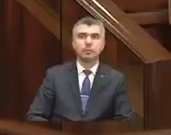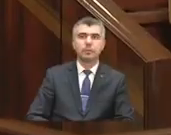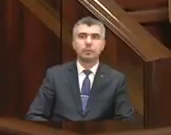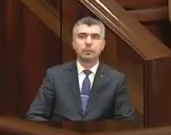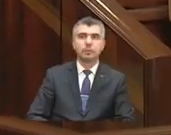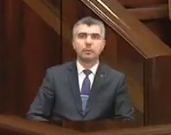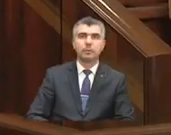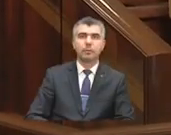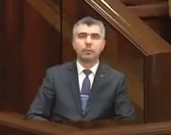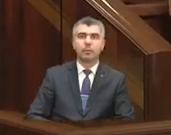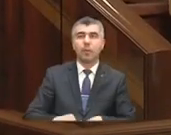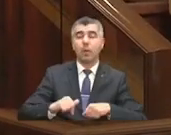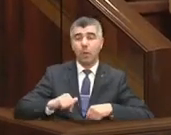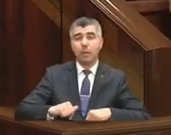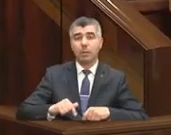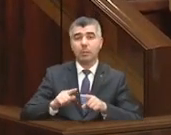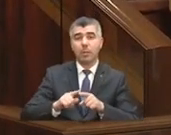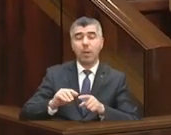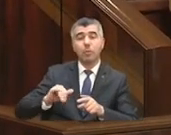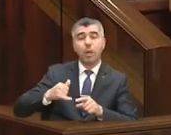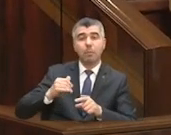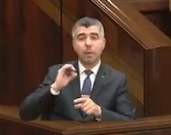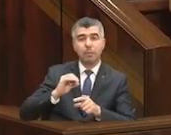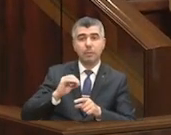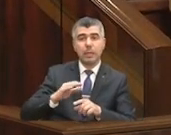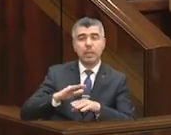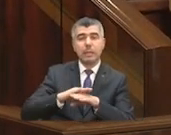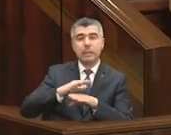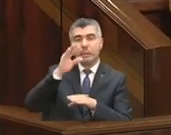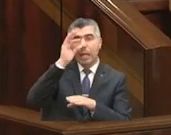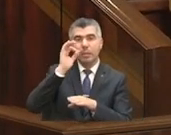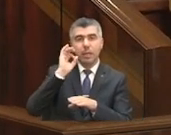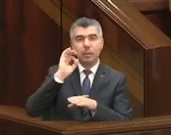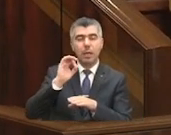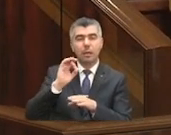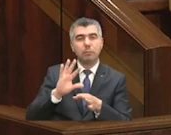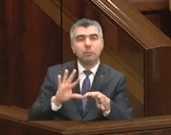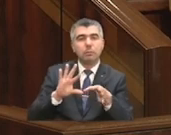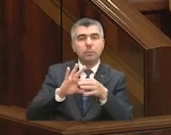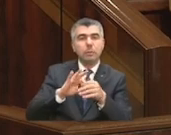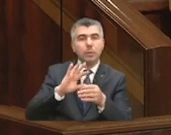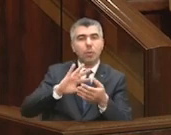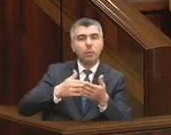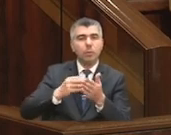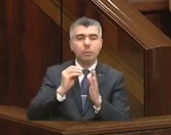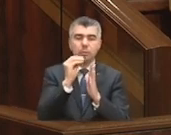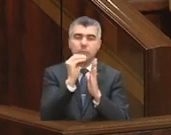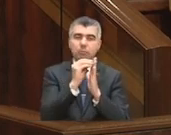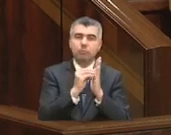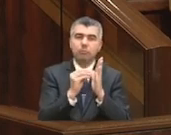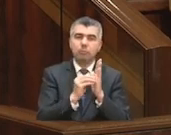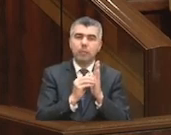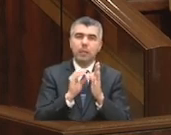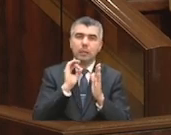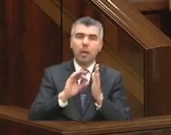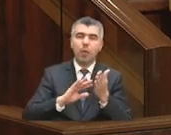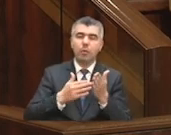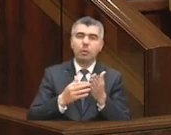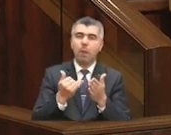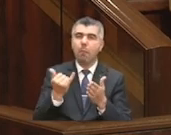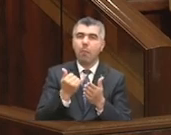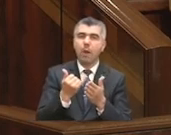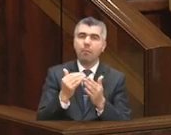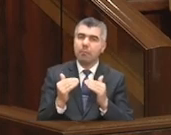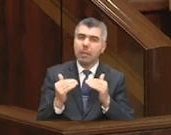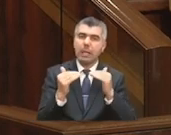سيد الوزير، الاهتمام بالشباب في حاجة إلى سياسة مندمجة تكون فيه كل السياسات القطاعية تضمن